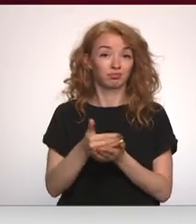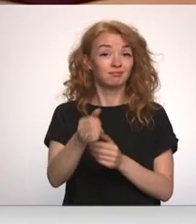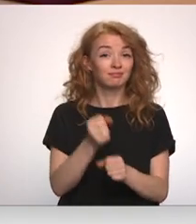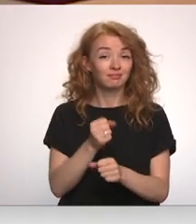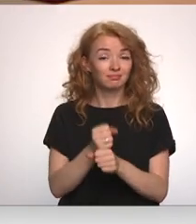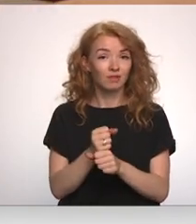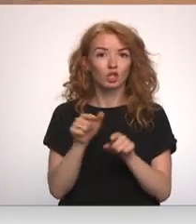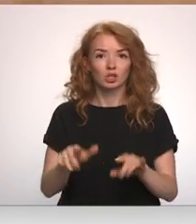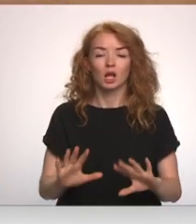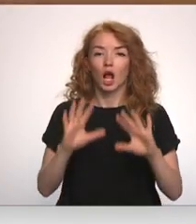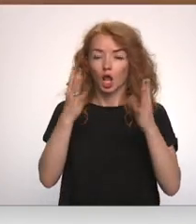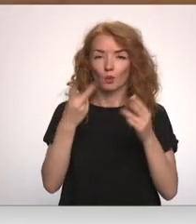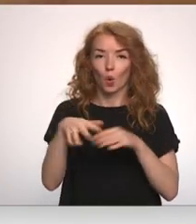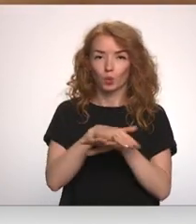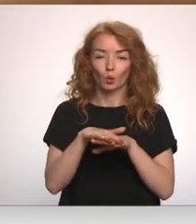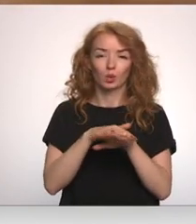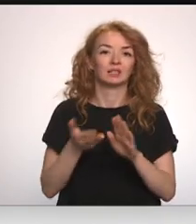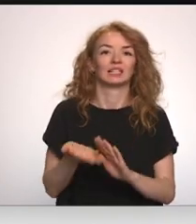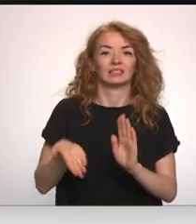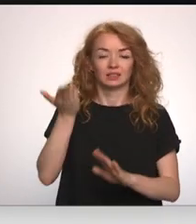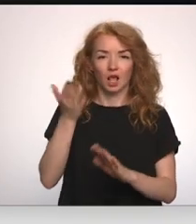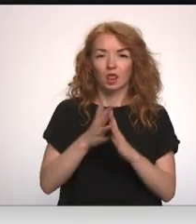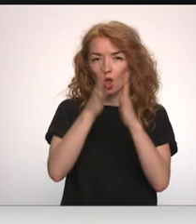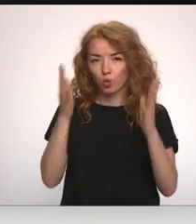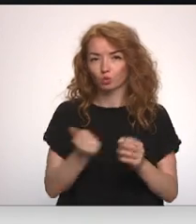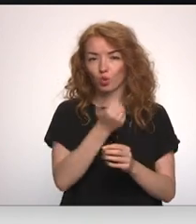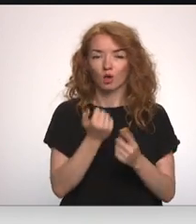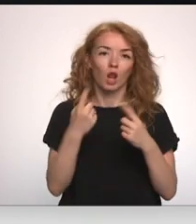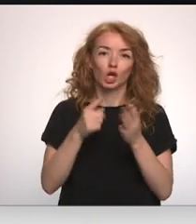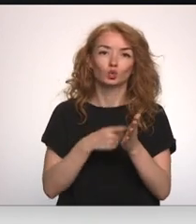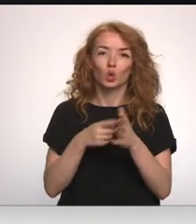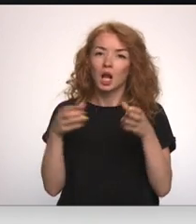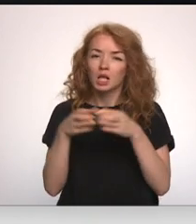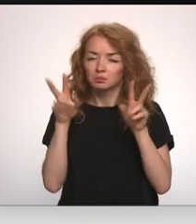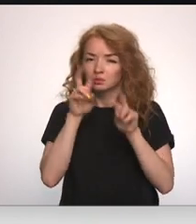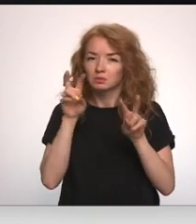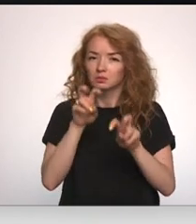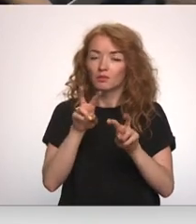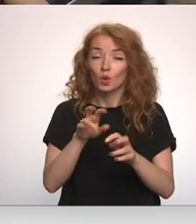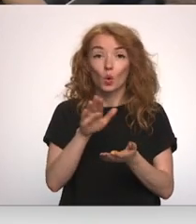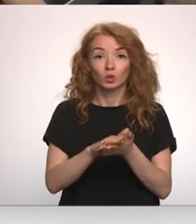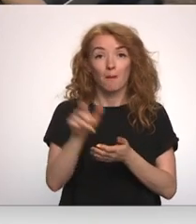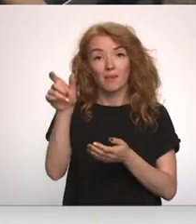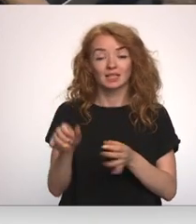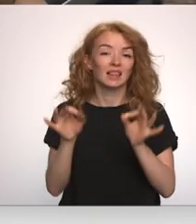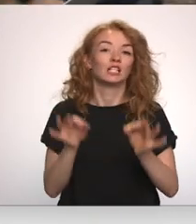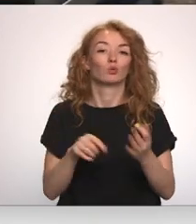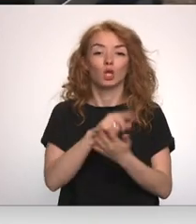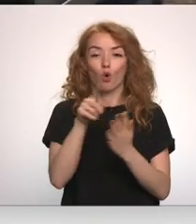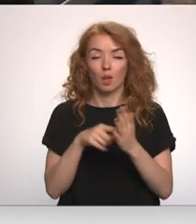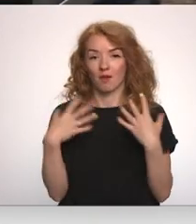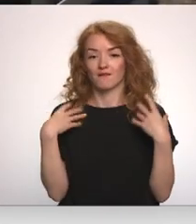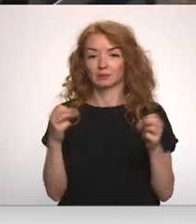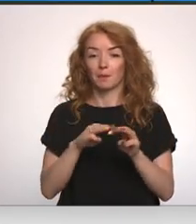praktizēt. Šis gadījums, ko publiski izcēla vairāku gadu gaitā tapis žurnālistu pētījums, uz pacientu tiesību jautājumiem